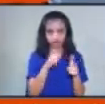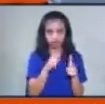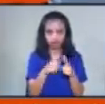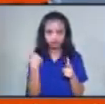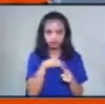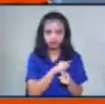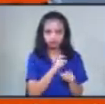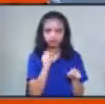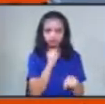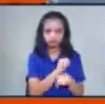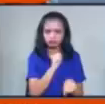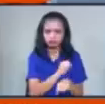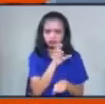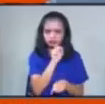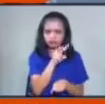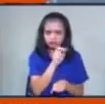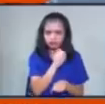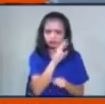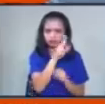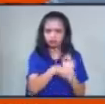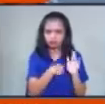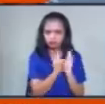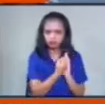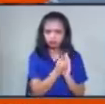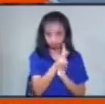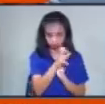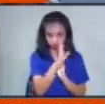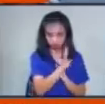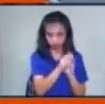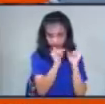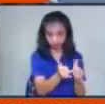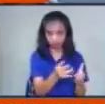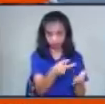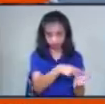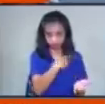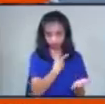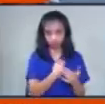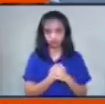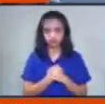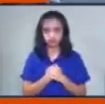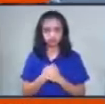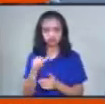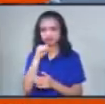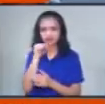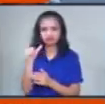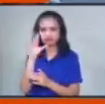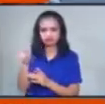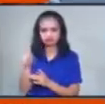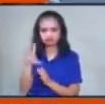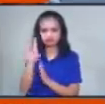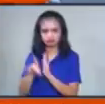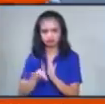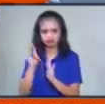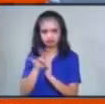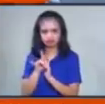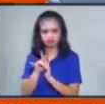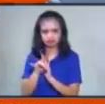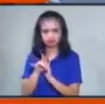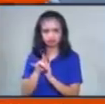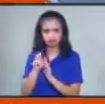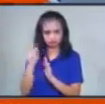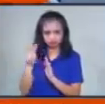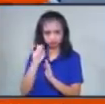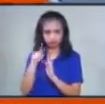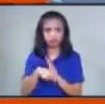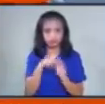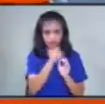kami nag-duty. 340 lang yung binabayad nyo sa amin. Hindi 8 hours duty kayo, 12 hours. Kaya nga,